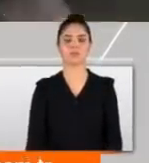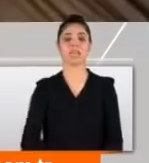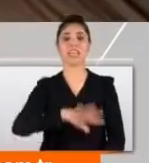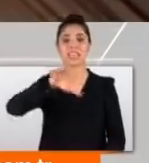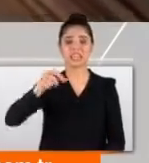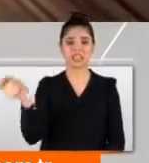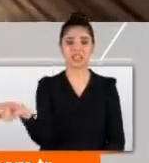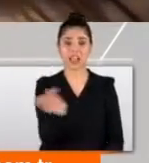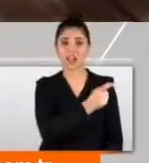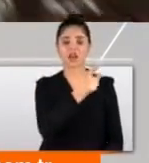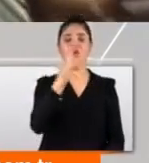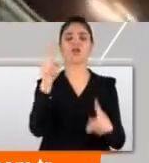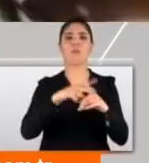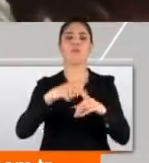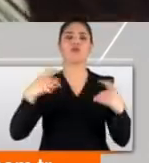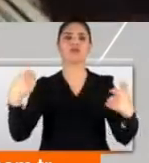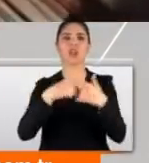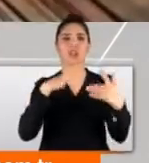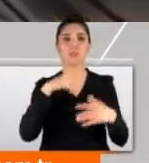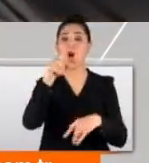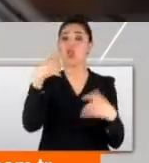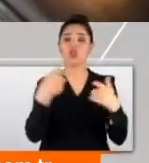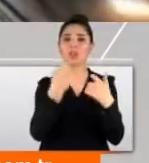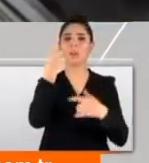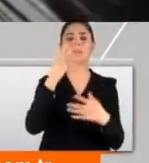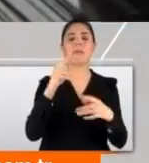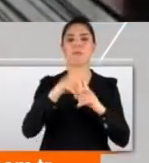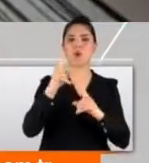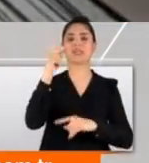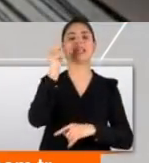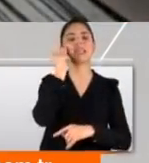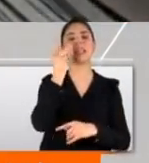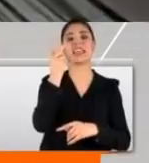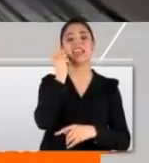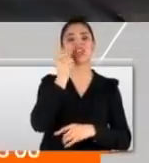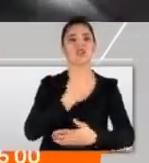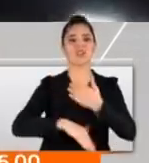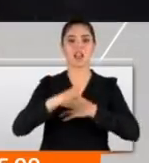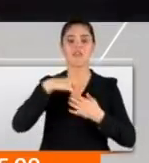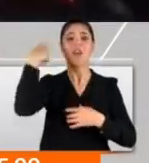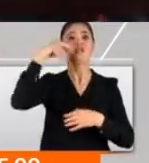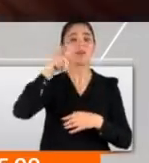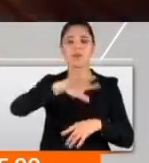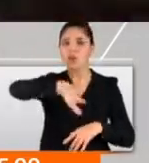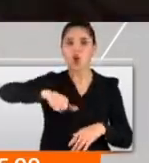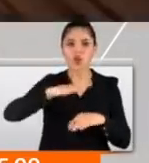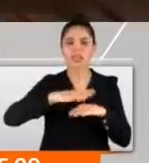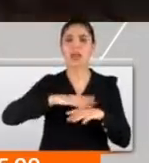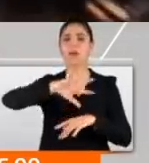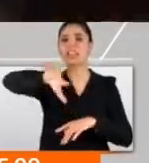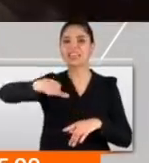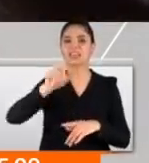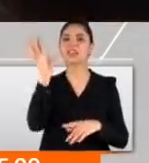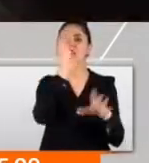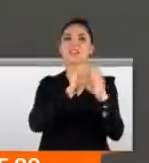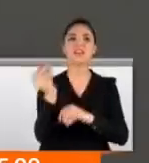Hırsızlar kaçarken yine polisle çatıştı. Çatışmada biri polis, 2 kişi yaralandı. Film gibi soygunu gerçekleştiren hırsızlarsa